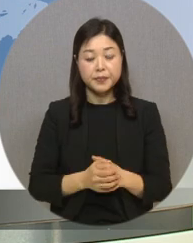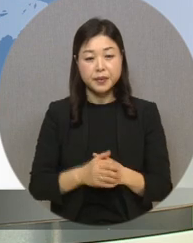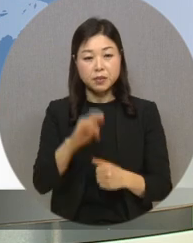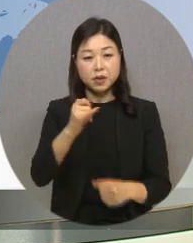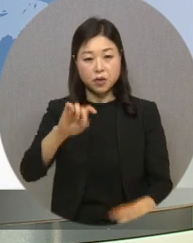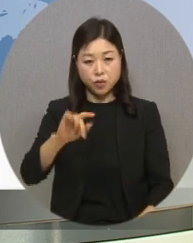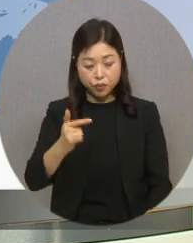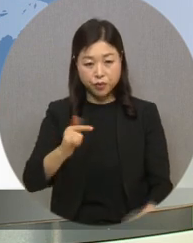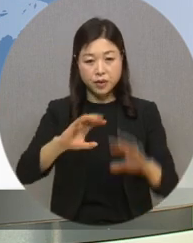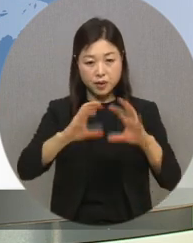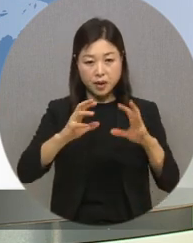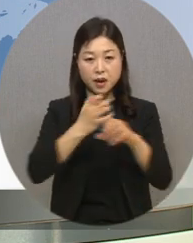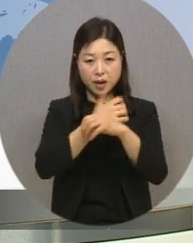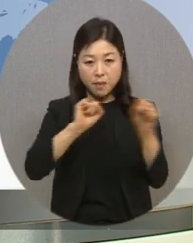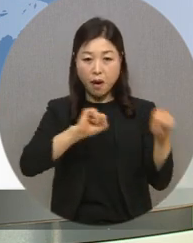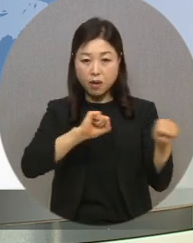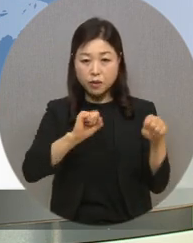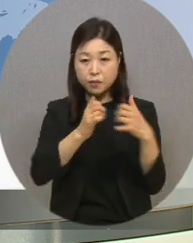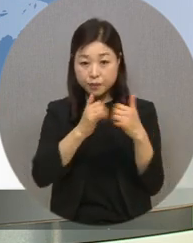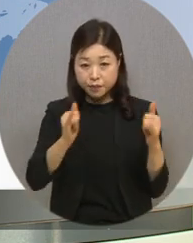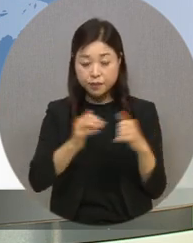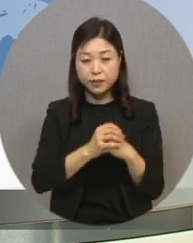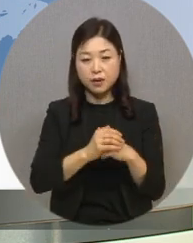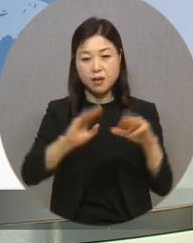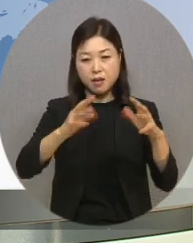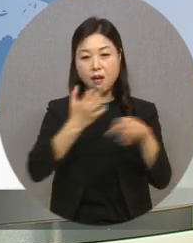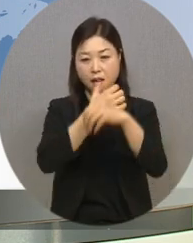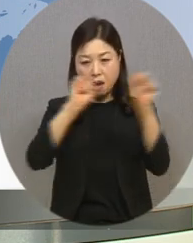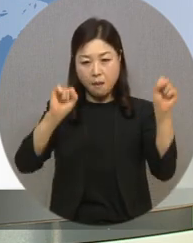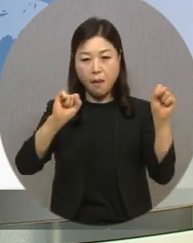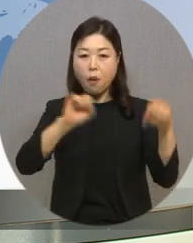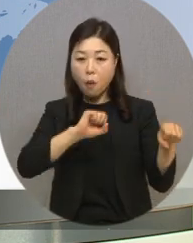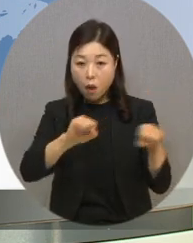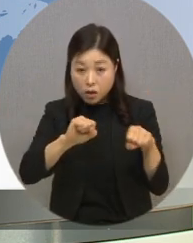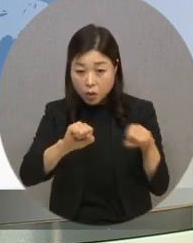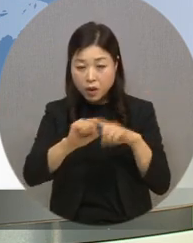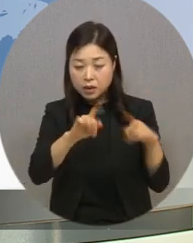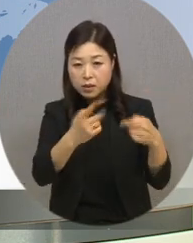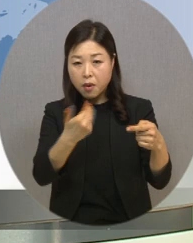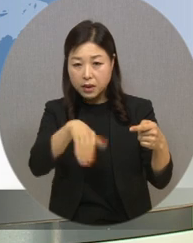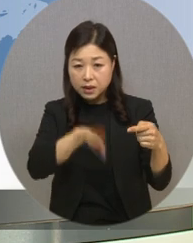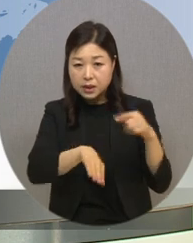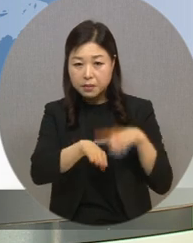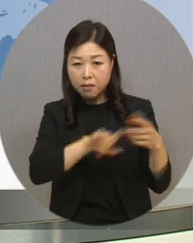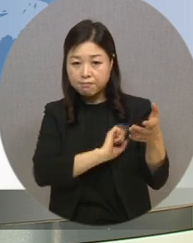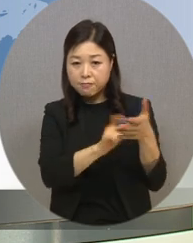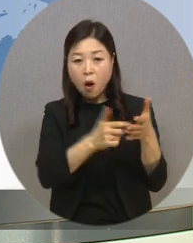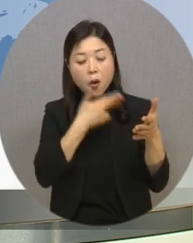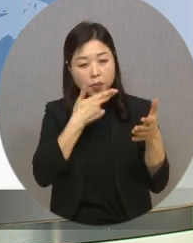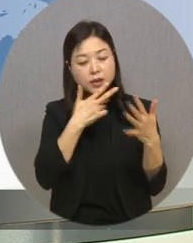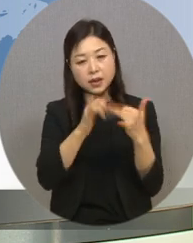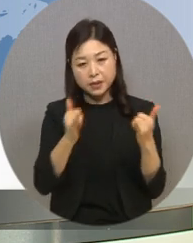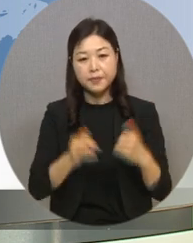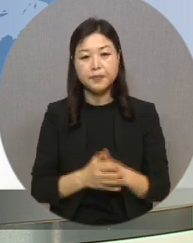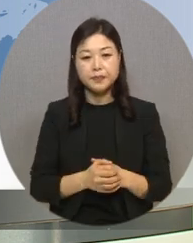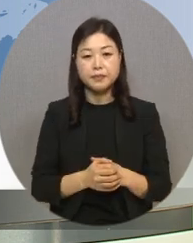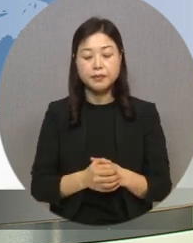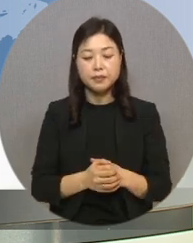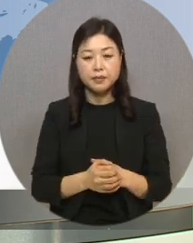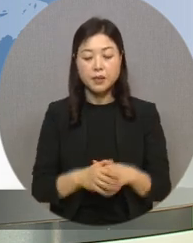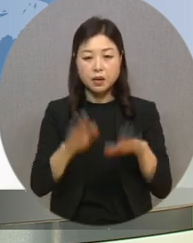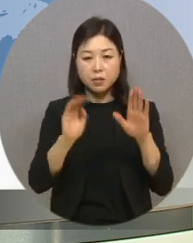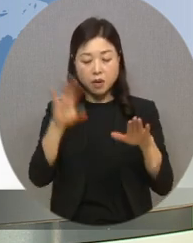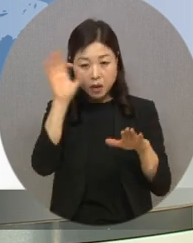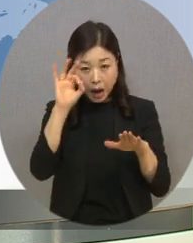미운 독립운동가는 독립운동에 참여하고 서운을 받지 못한 독립운동가를 말하는데요 이번에